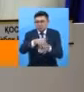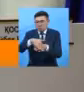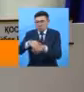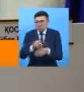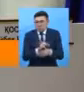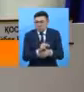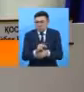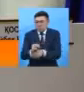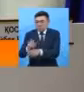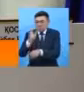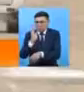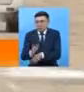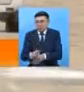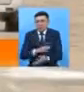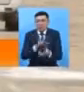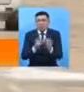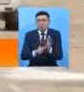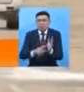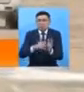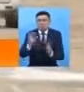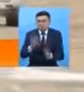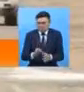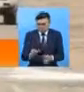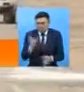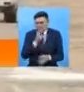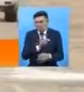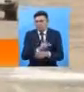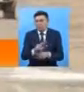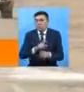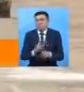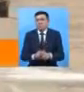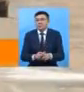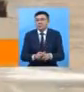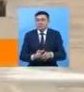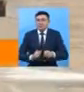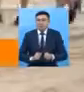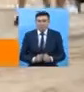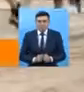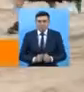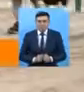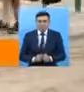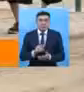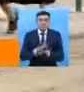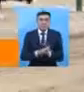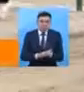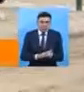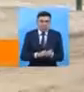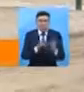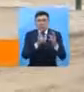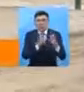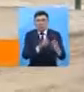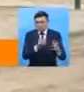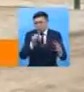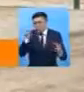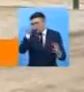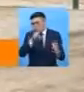86% дорог села услышав Об отсутствии поддержки предпринимателей глава региона отметил что на субсидирование общественного транспорта в год